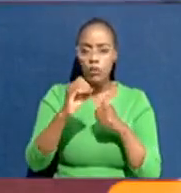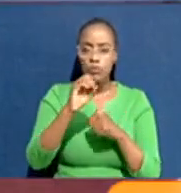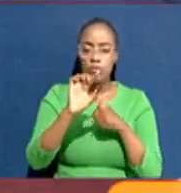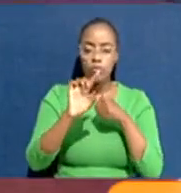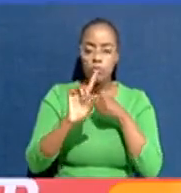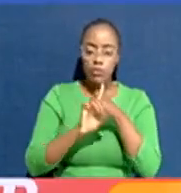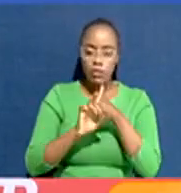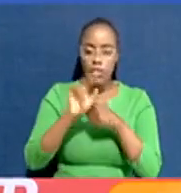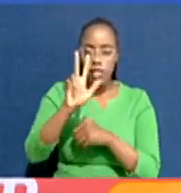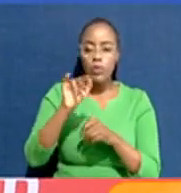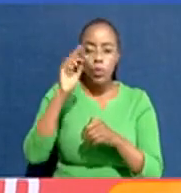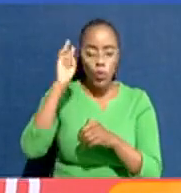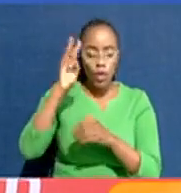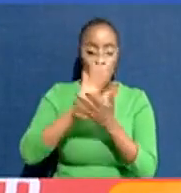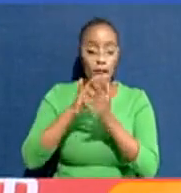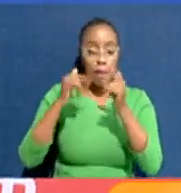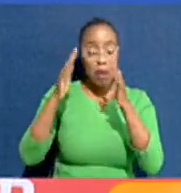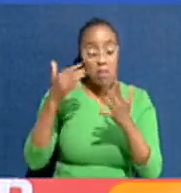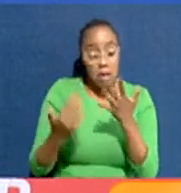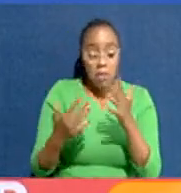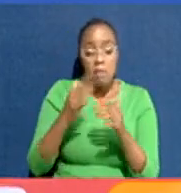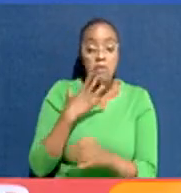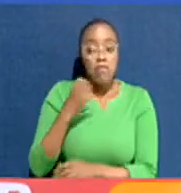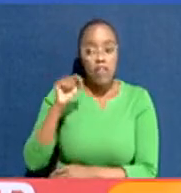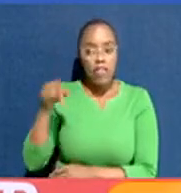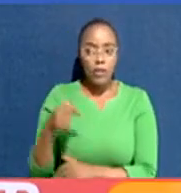29063 na huenda ukawa mshindi wa shilingi laki tano.